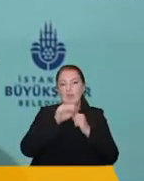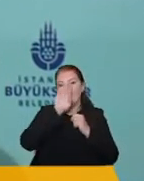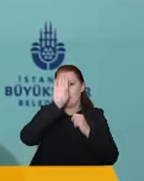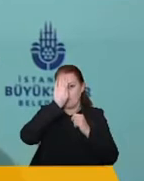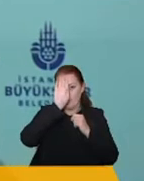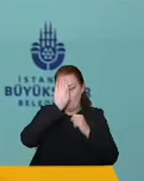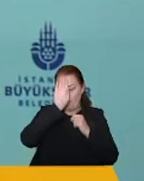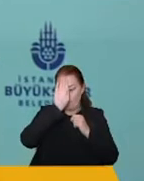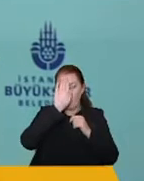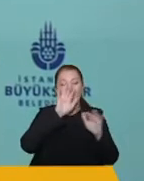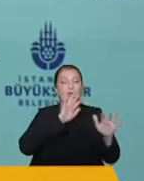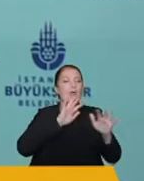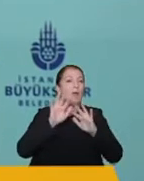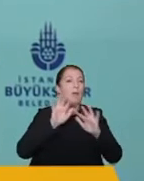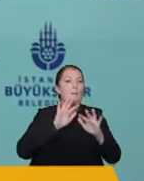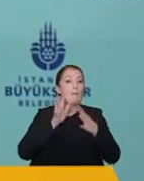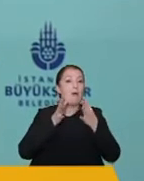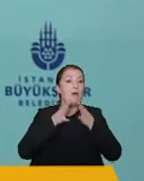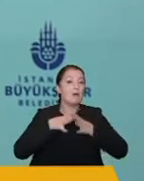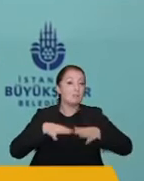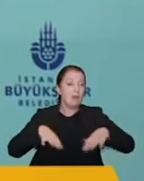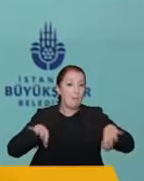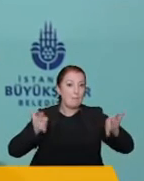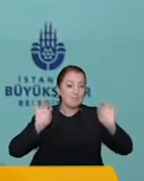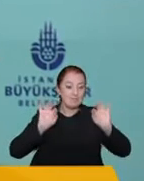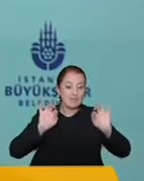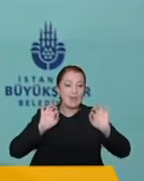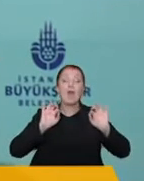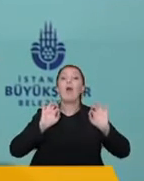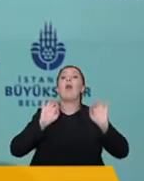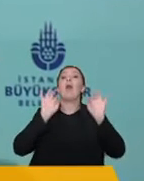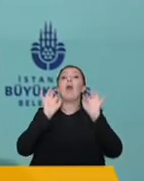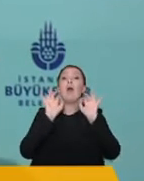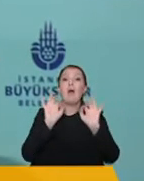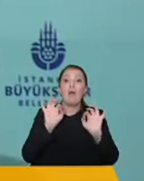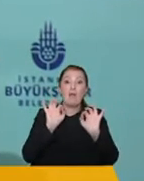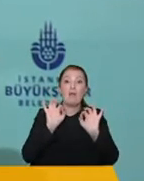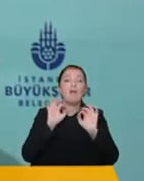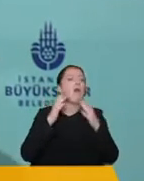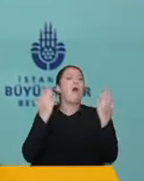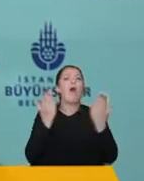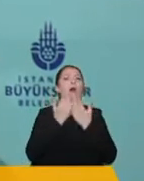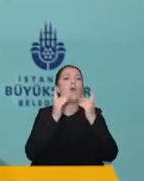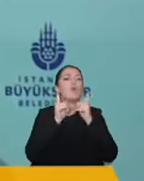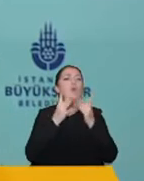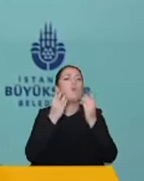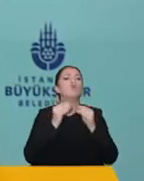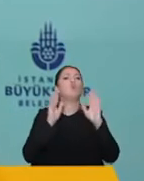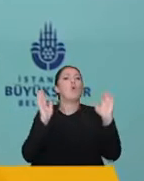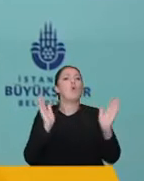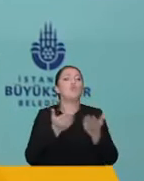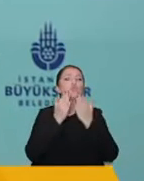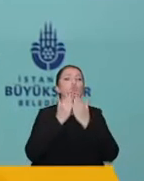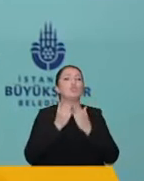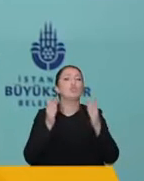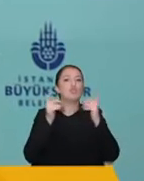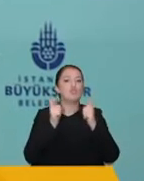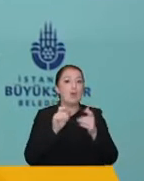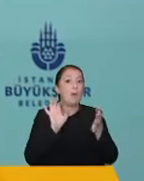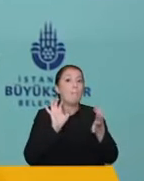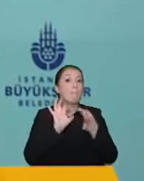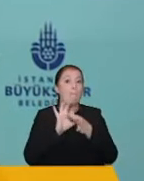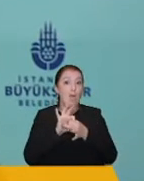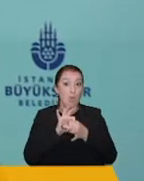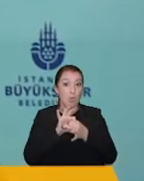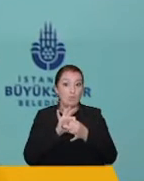İstanbul'un depreme hazırlanmasını eğer hangi dönem olursa olsun büyük şehre